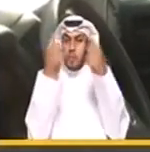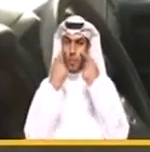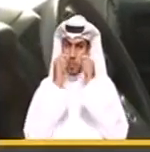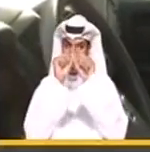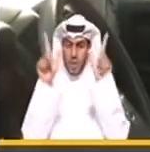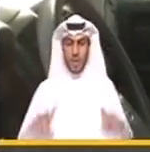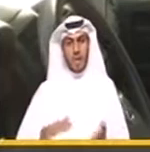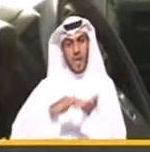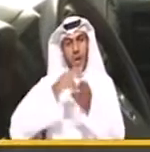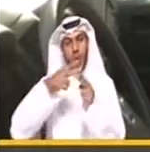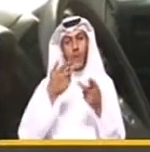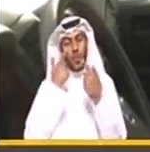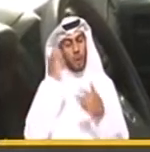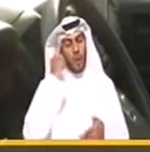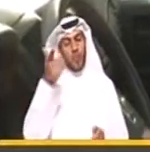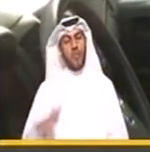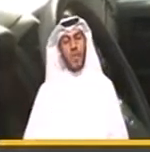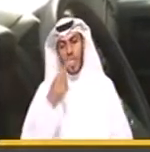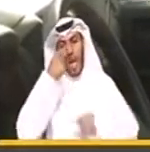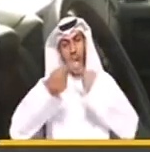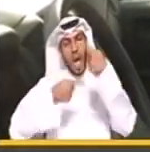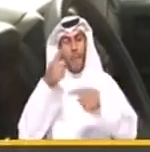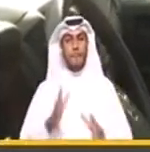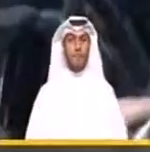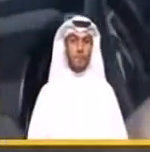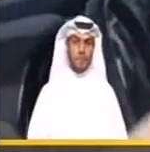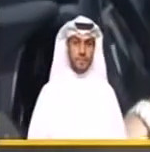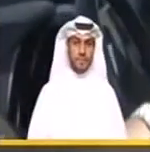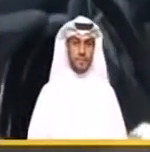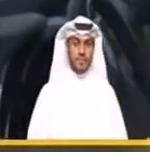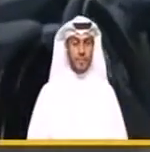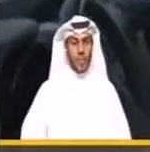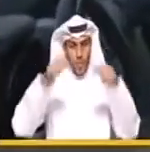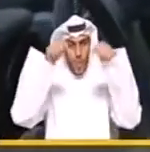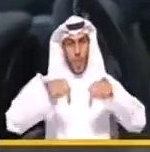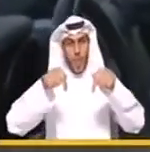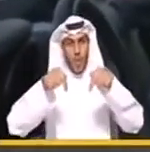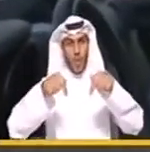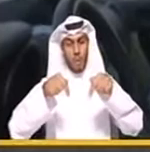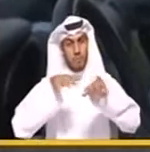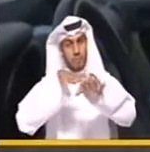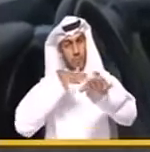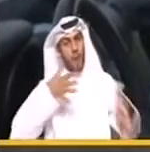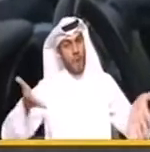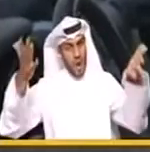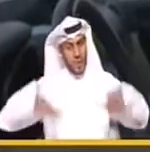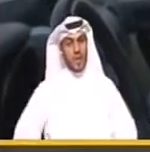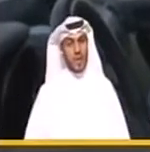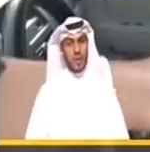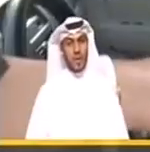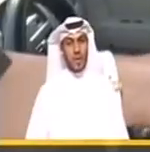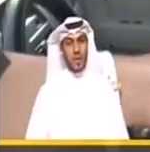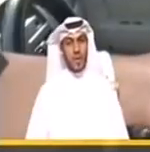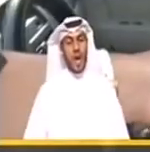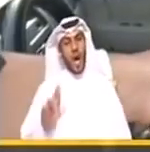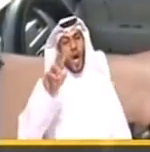هذه ديرتنا وهذه الزحمة يعني عايشين وياها يعني. اليوم زحمة كثيرة شوية، أول يوم الأسبوع.